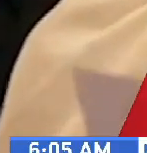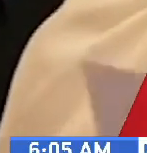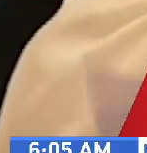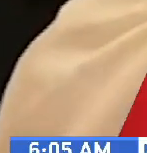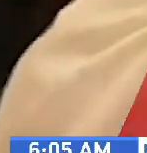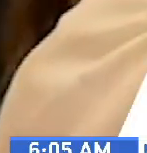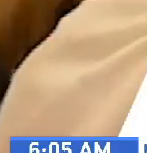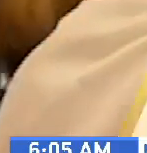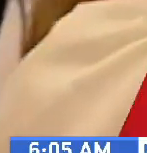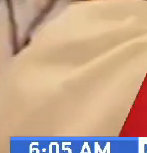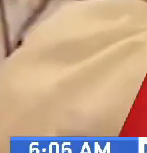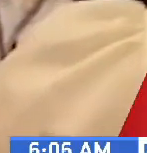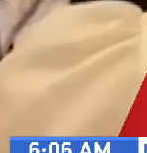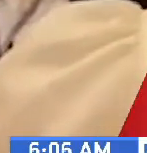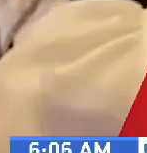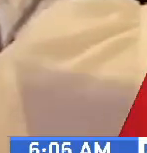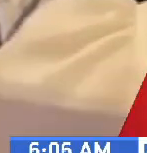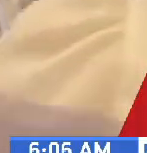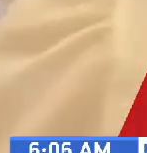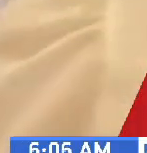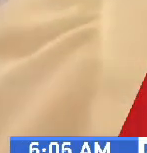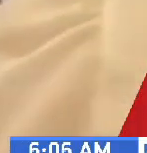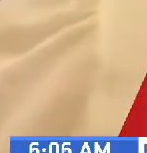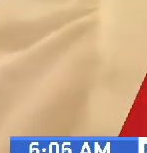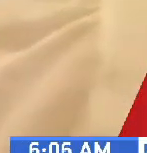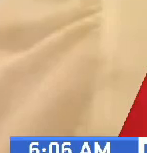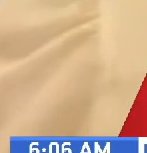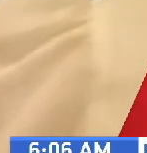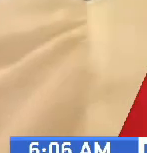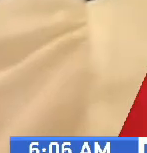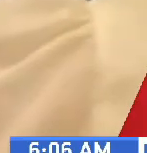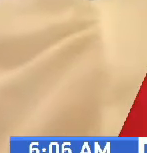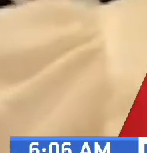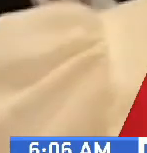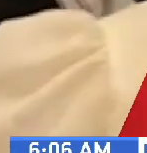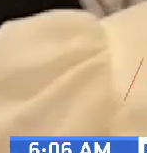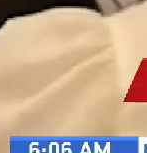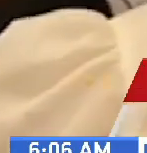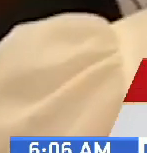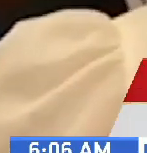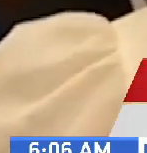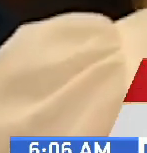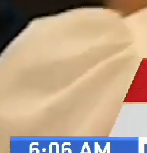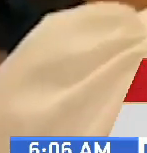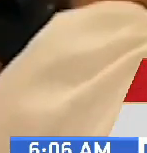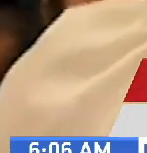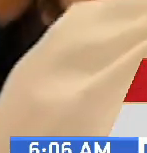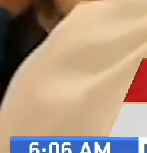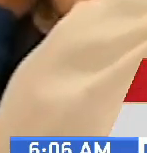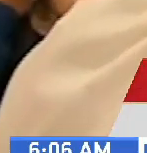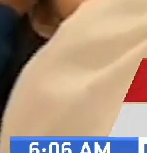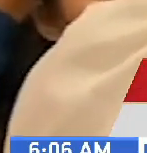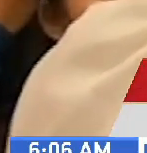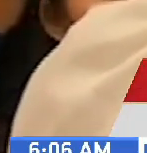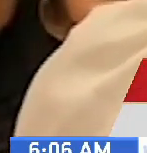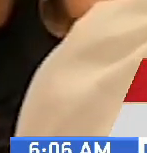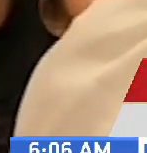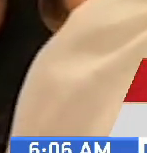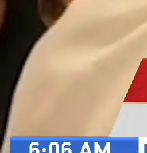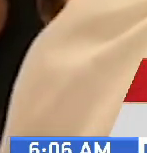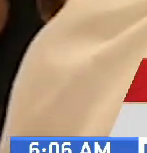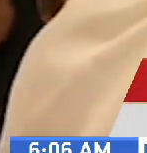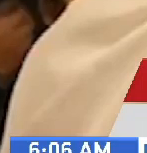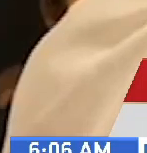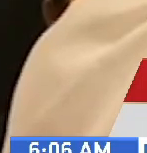Duterte nagpasalamat at nanawagan ng pagtutulungan para sa bansa. Thank you for the opportunity to save